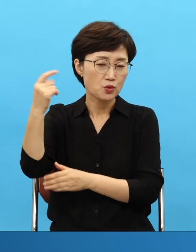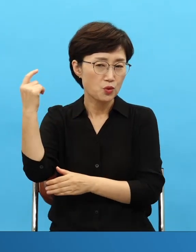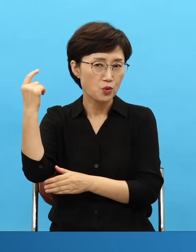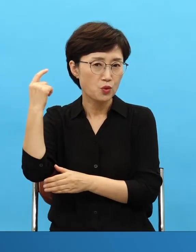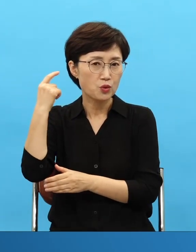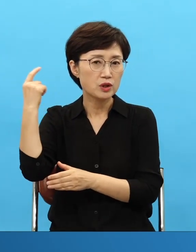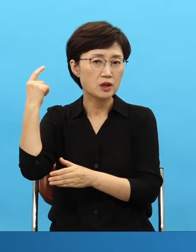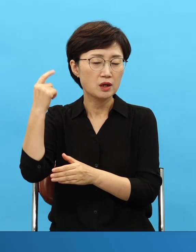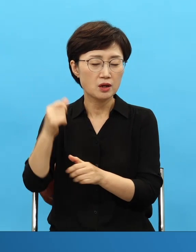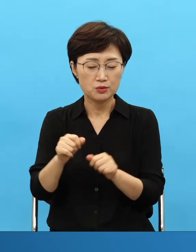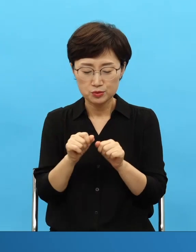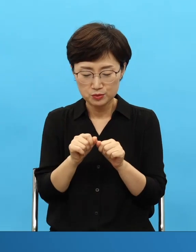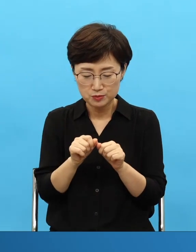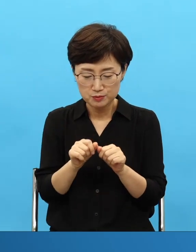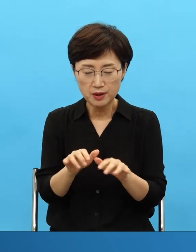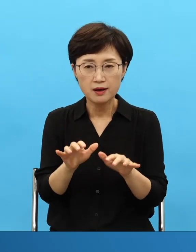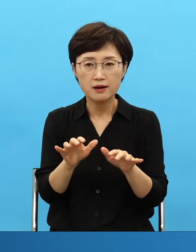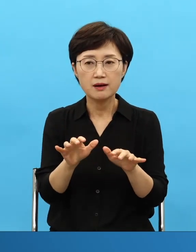종소리